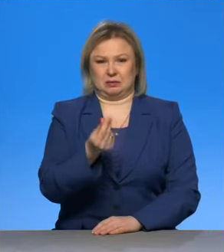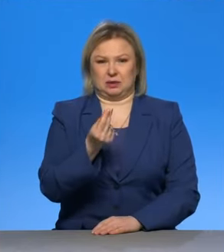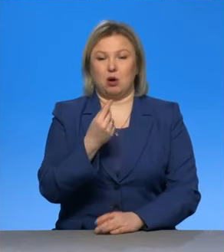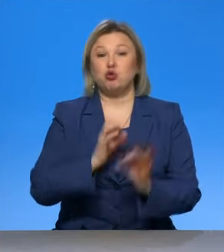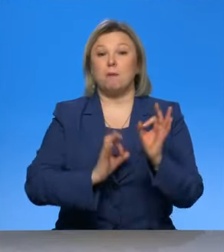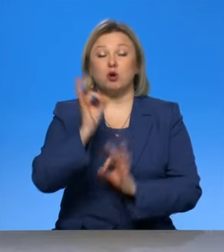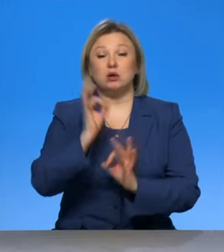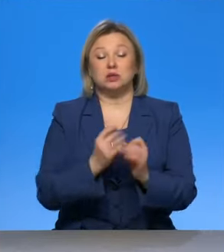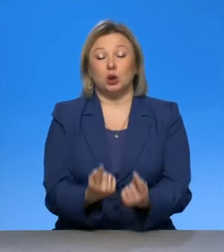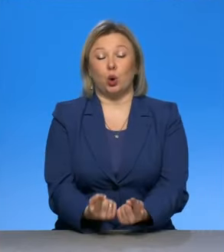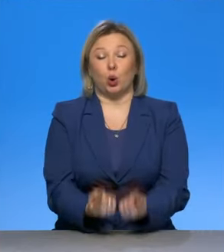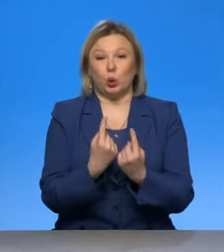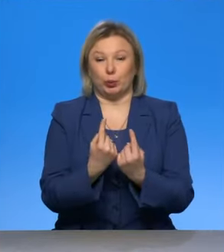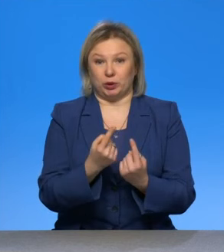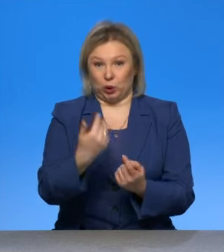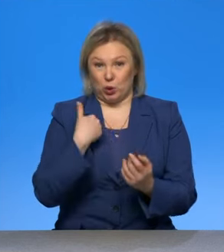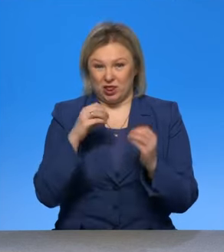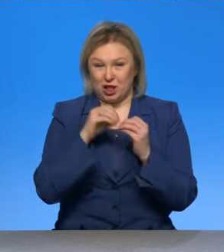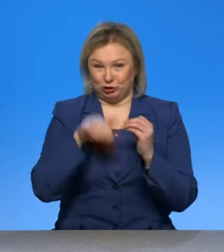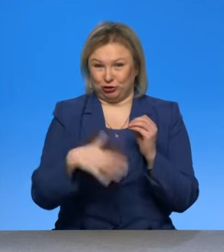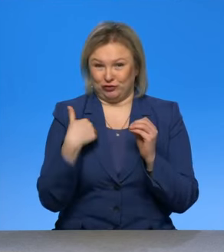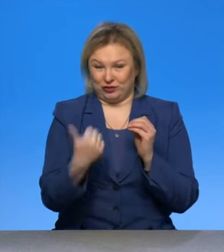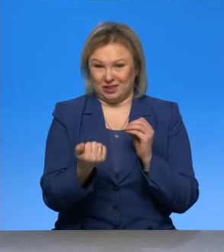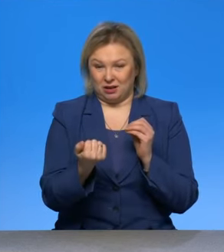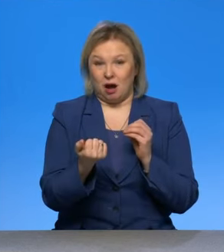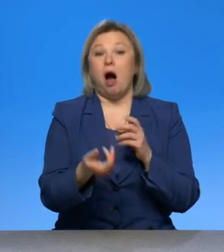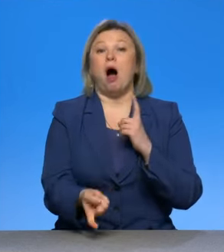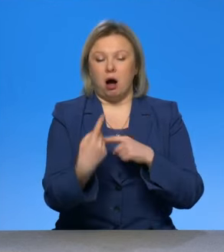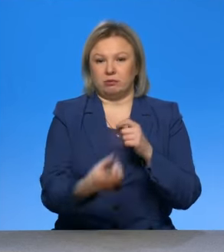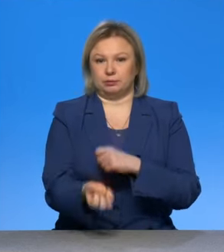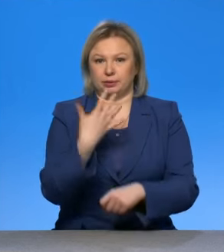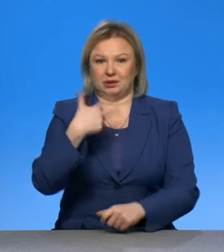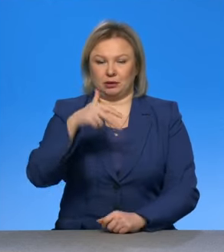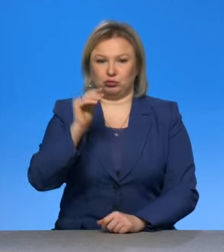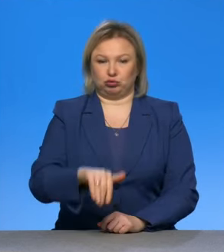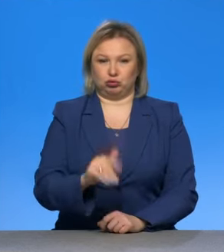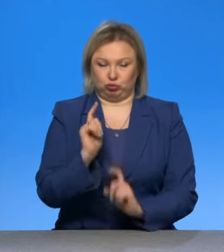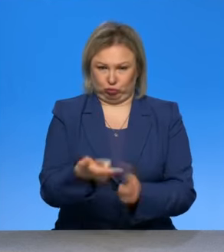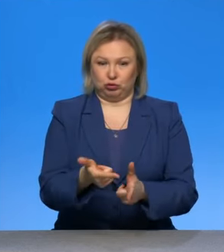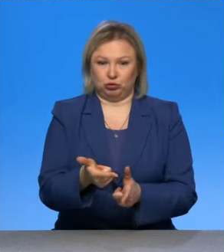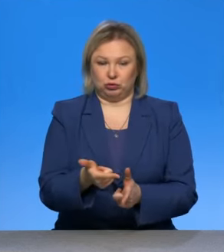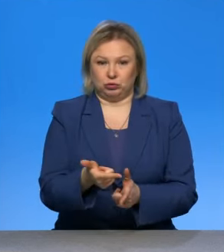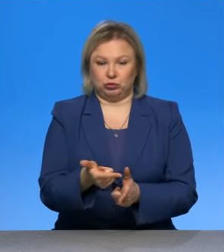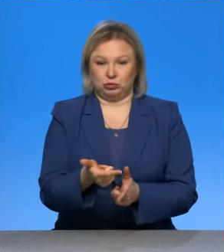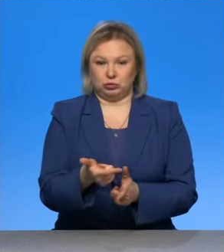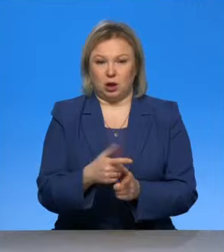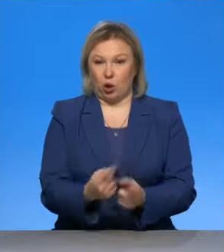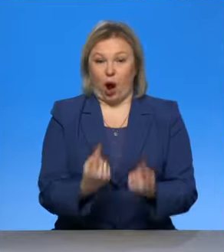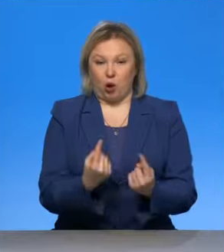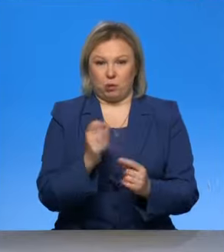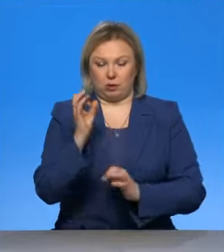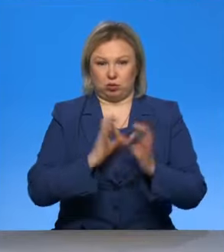проценты. Ты возьмешь у нас сейчас 10 тысяч, а отдашь нам 30 тысяч. Это огромные проценты.